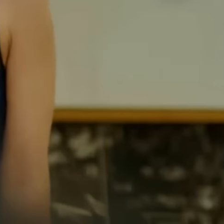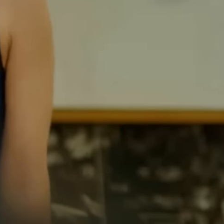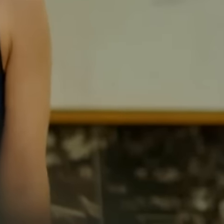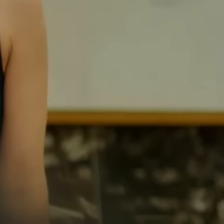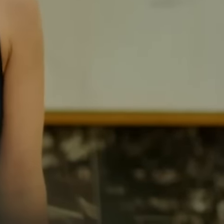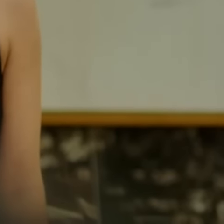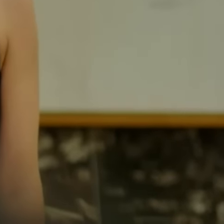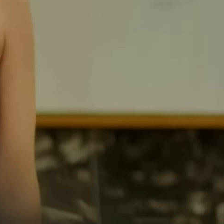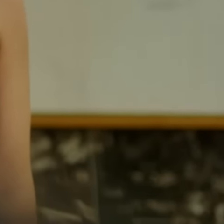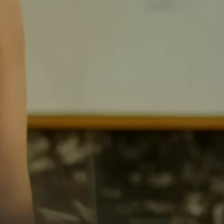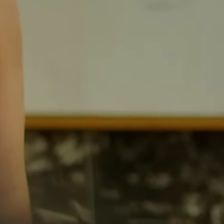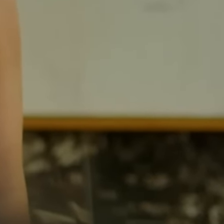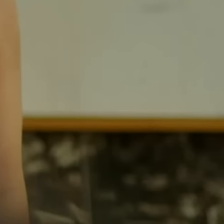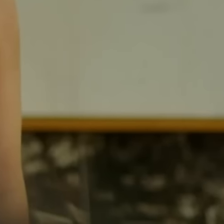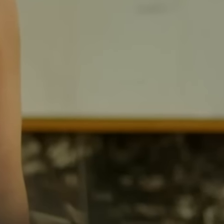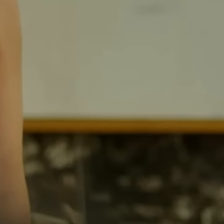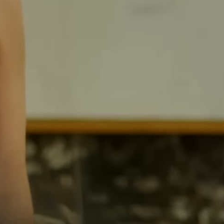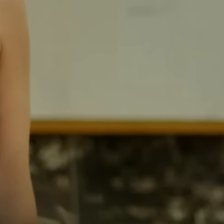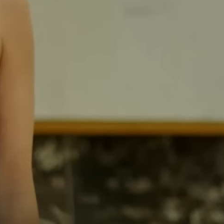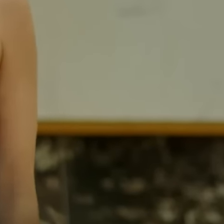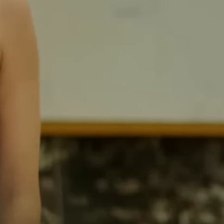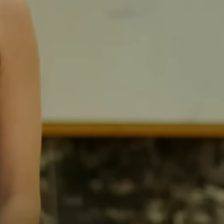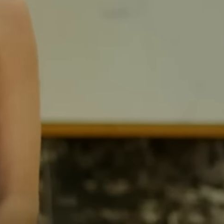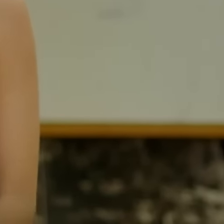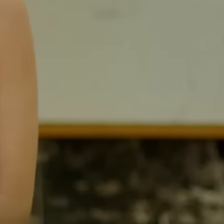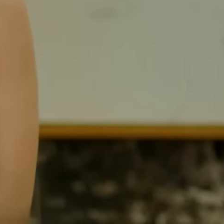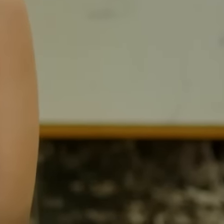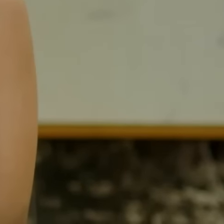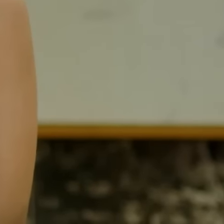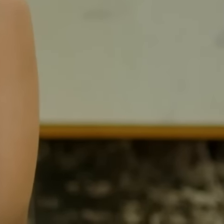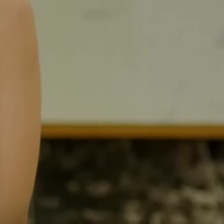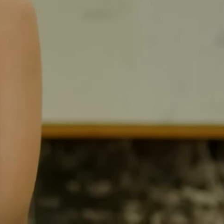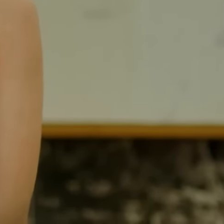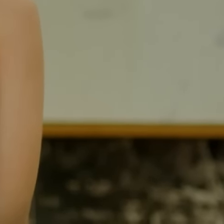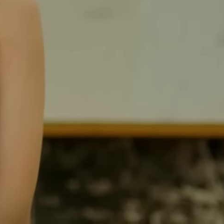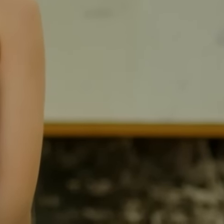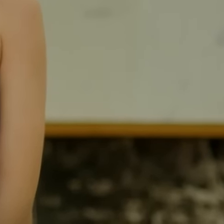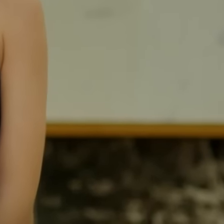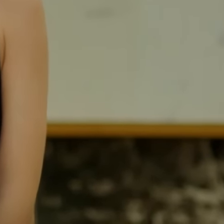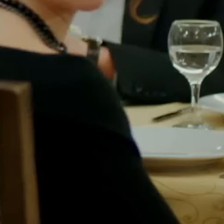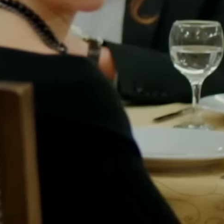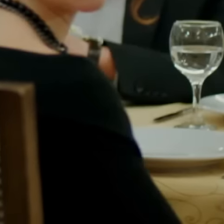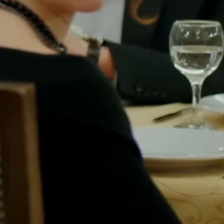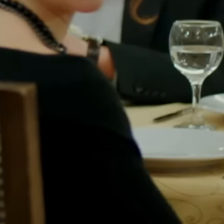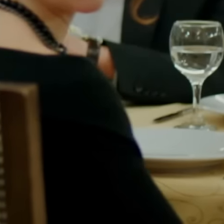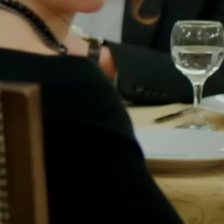yüzüne çarparken üçü de dumur olmuş Reyhan'a bakıyorlar. Reyhan yaklaşıp önlerinde durdu.